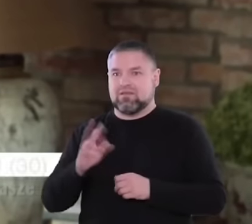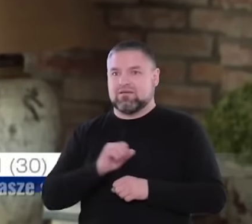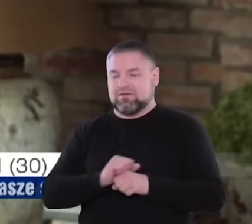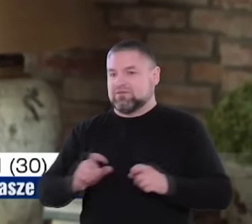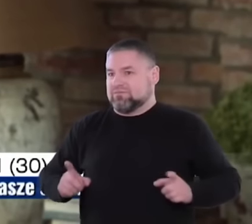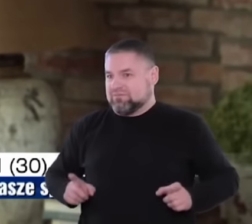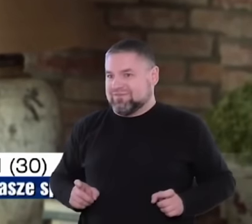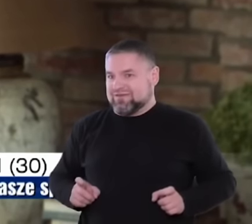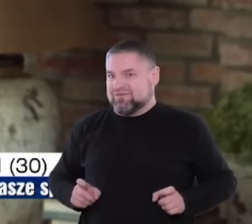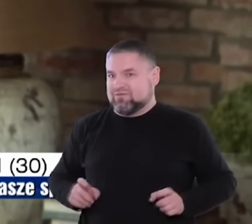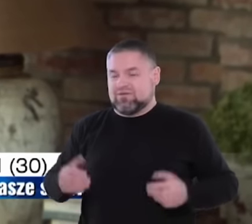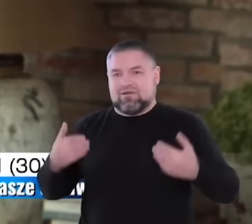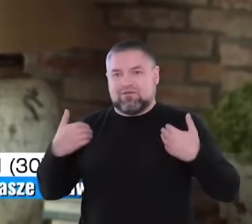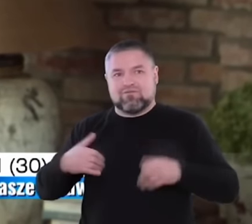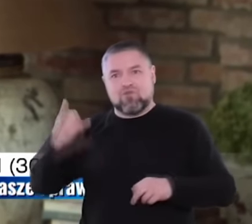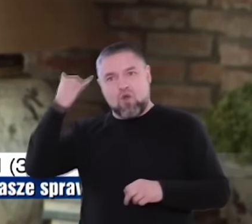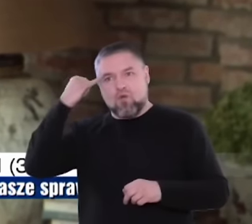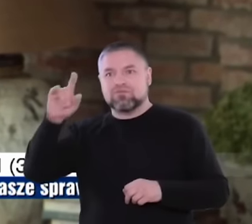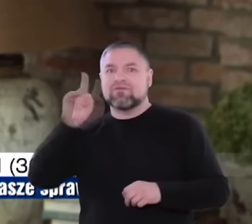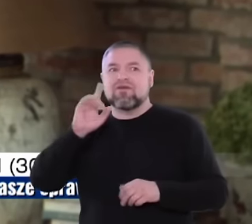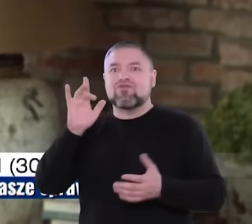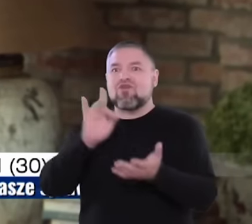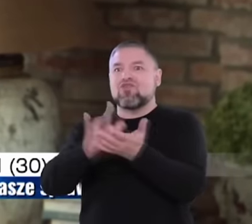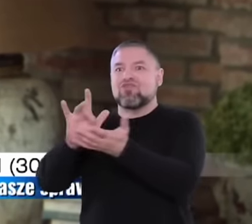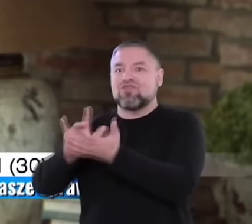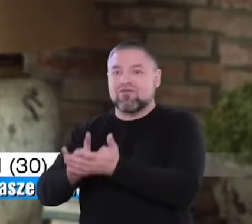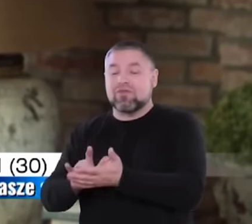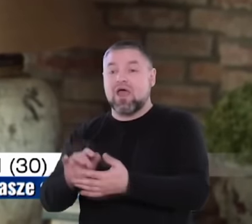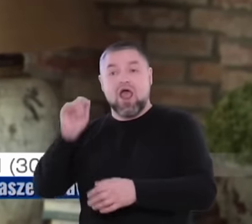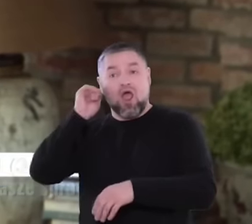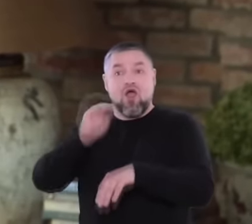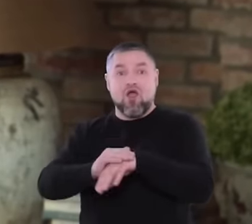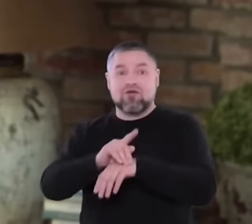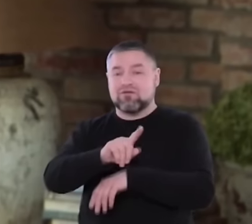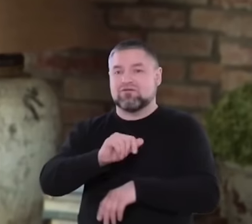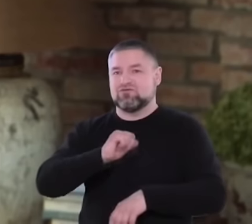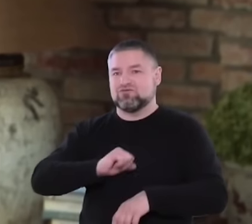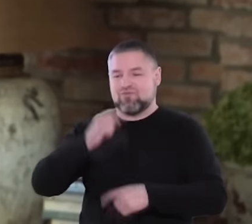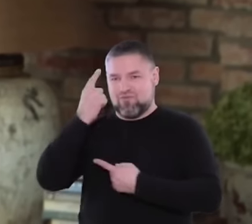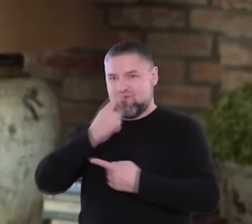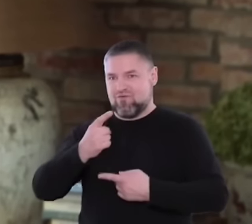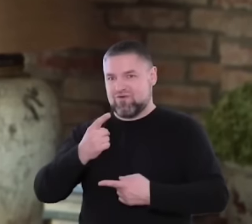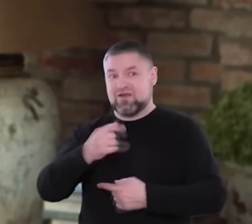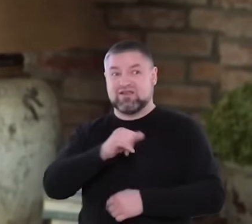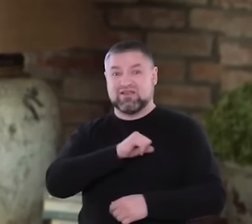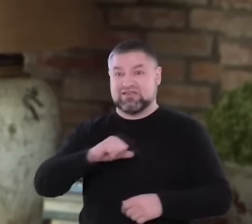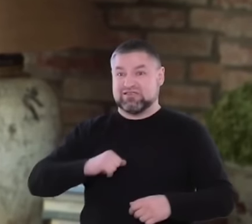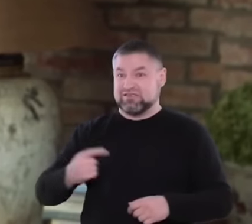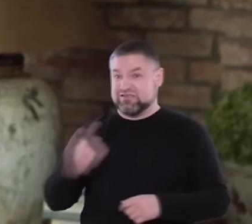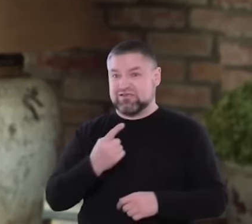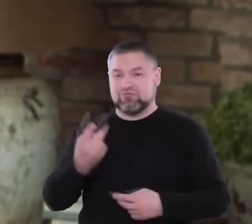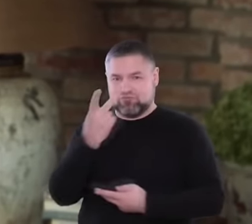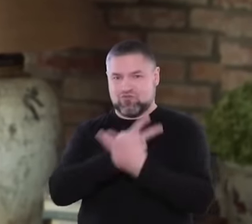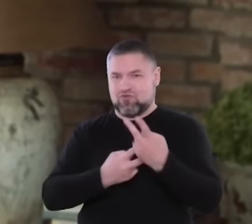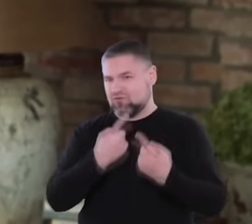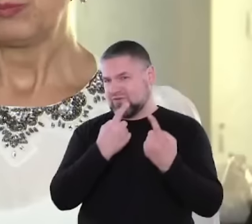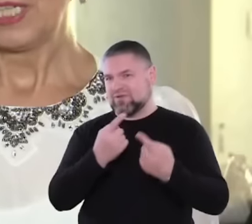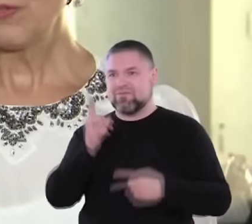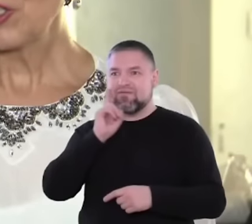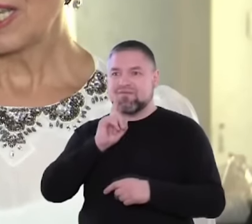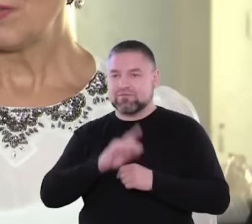jestem zazdrosny o Anitę. Nie chcę, żeby jakiś obcy facet ją dotykał. A jej koleżanka niech się lepiej zajmie sobą. Jak jest samotna, to niech sobie faceta